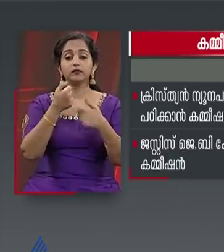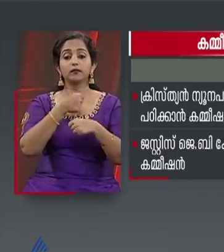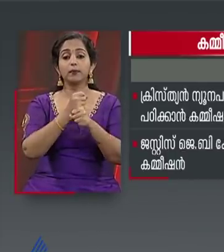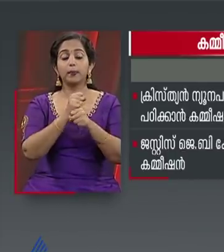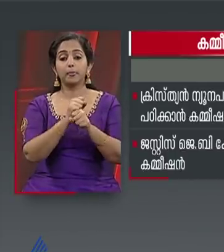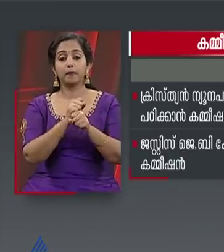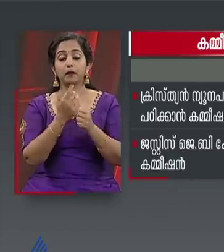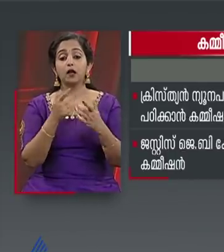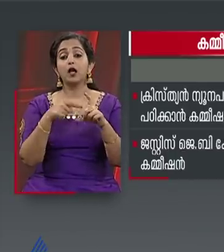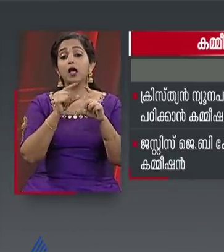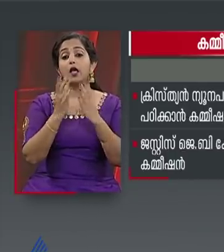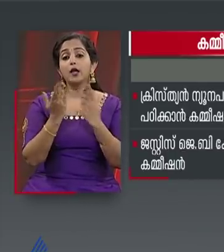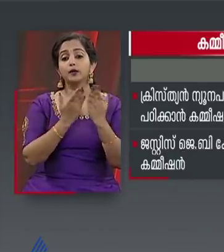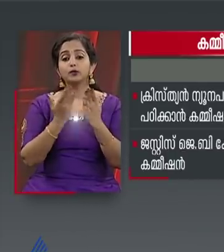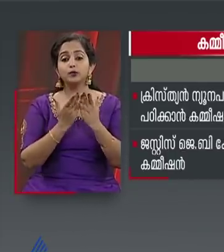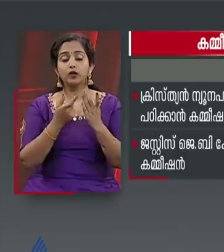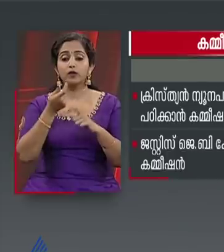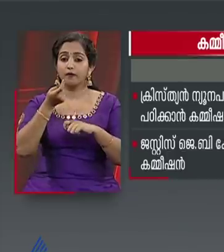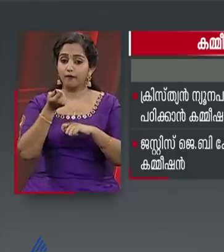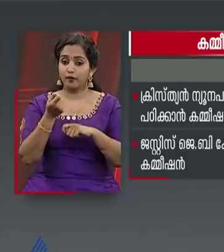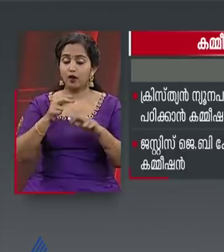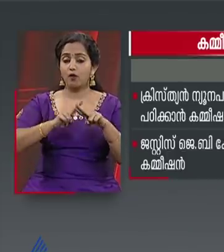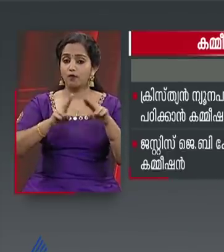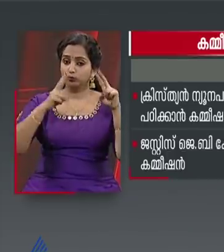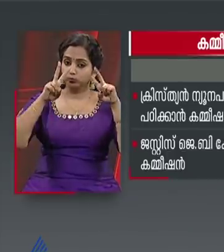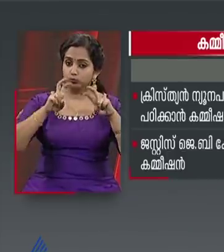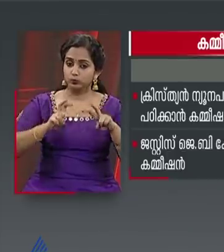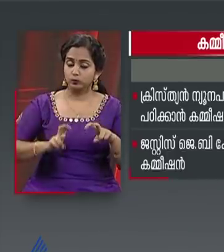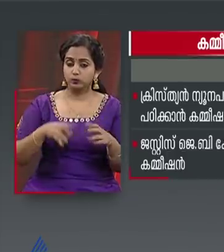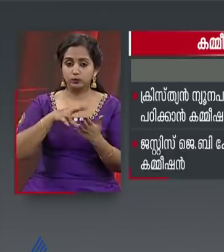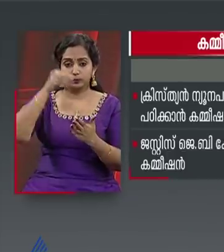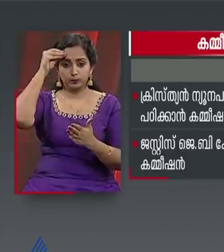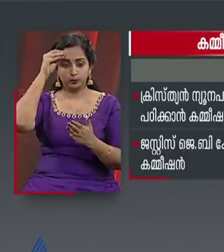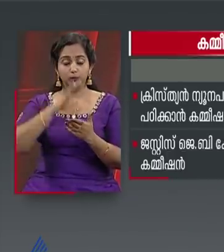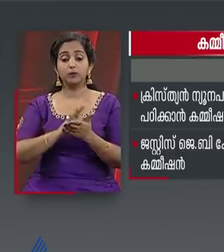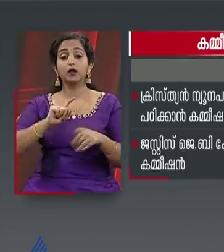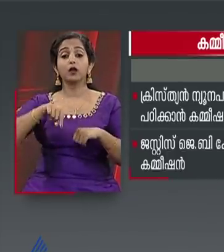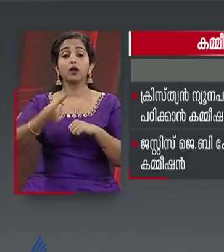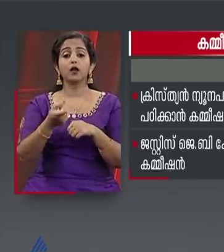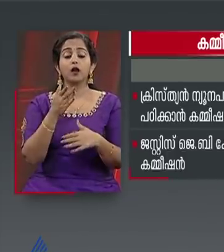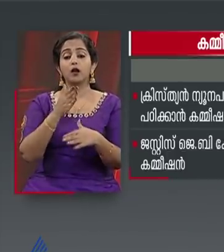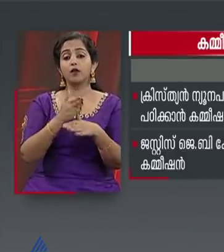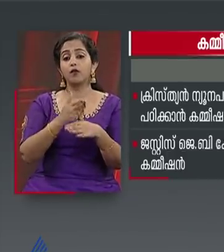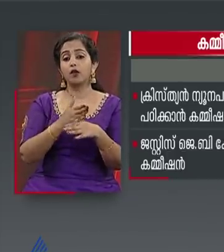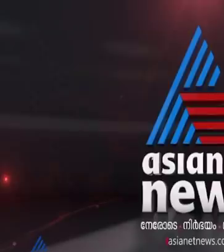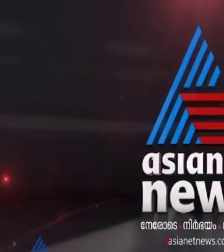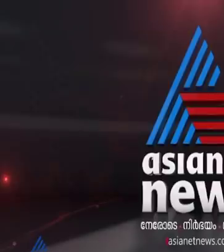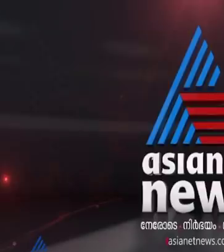സാമ്പത്തിക പിന്നോക്കാവസ്ഥ, ക്ഷേമം എന്നിവയെക്കുറിച്ച് കമ്മീഷൻ പഠിക്കും. ഉദ്യോഗസ്ഥ തലത്തിലുള്ള പ്രാതിനിധ്യവും സമിതി